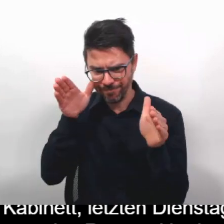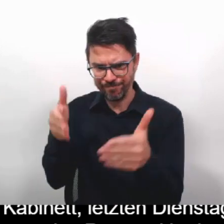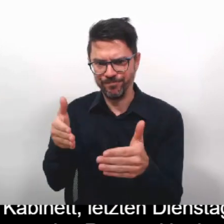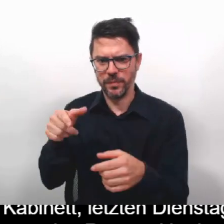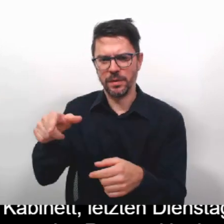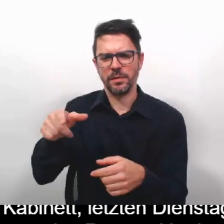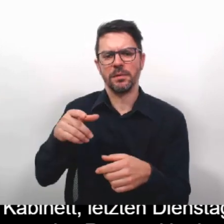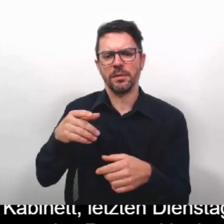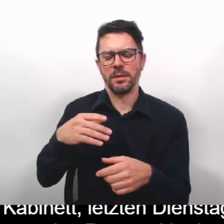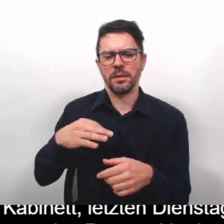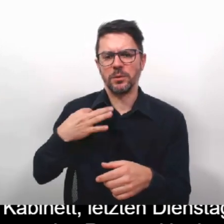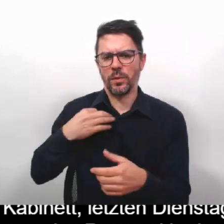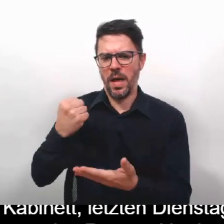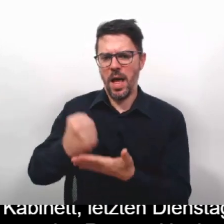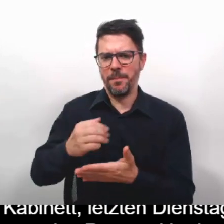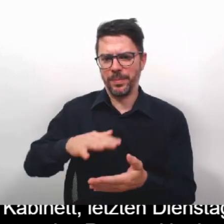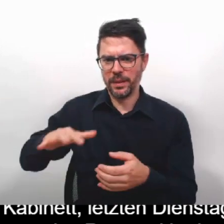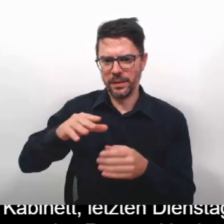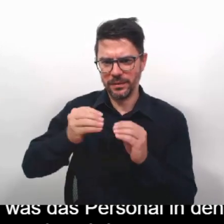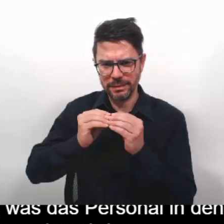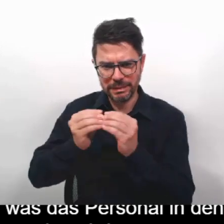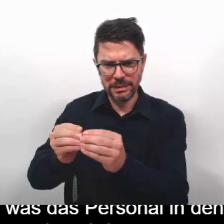Gesundheitsamt besprechen.